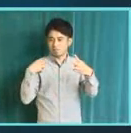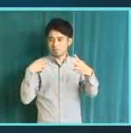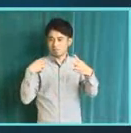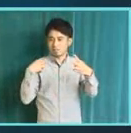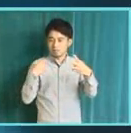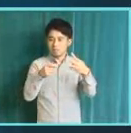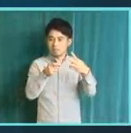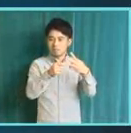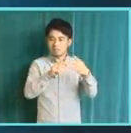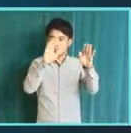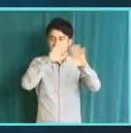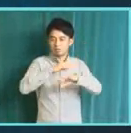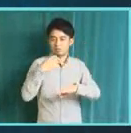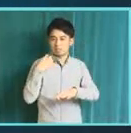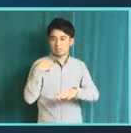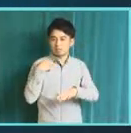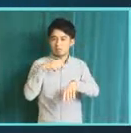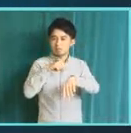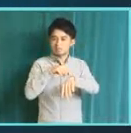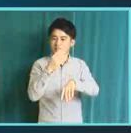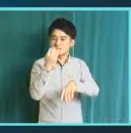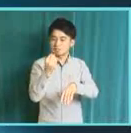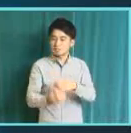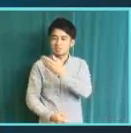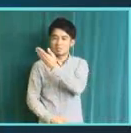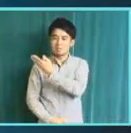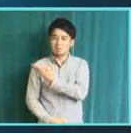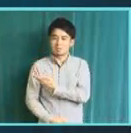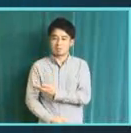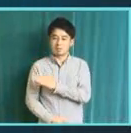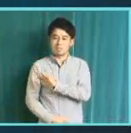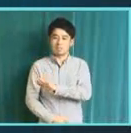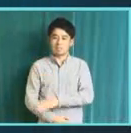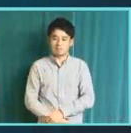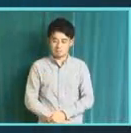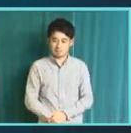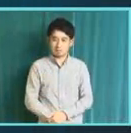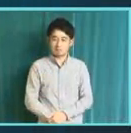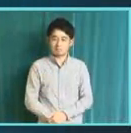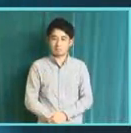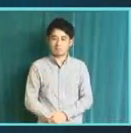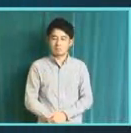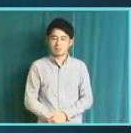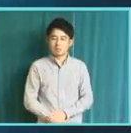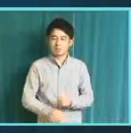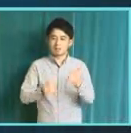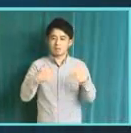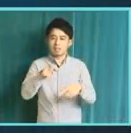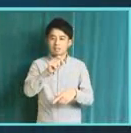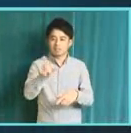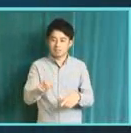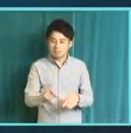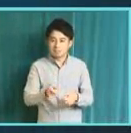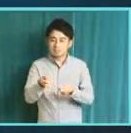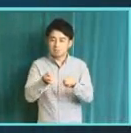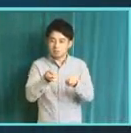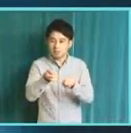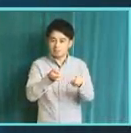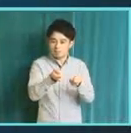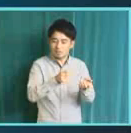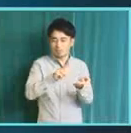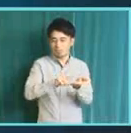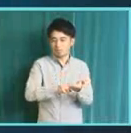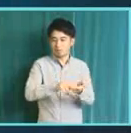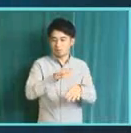の日勤、午後1時15分から午後10時までの夜番がありまして、毎月シフトを決めて分担し